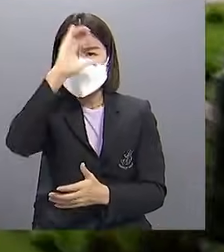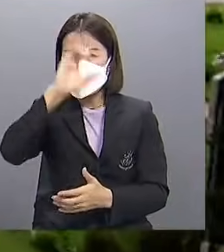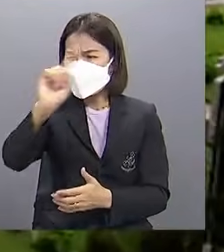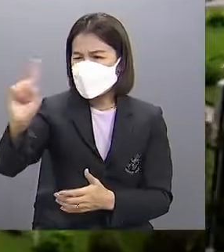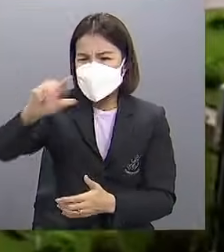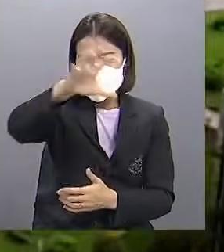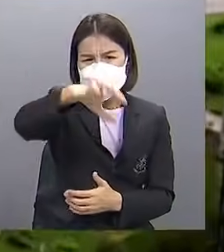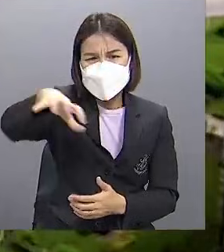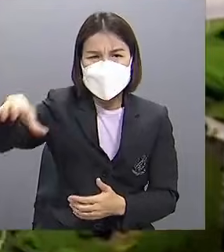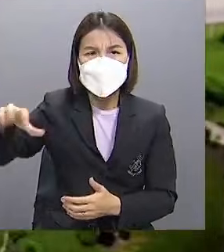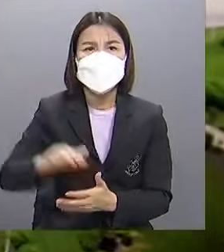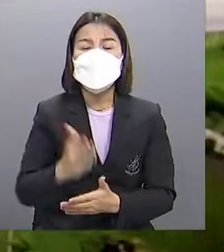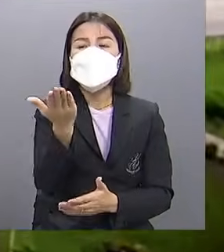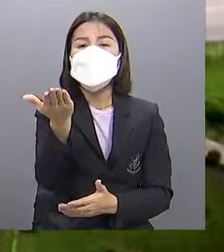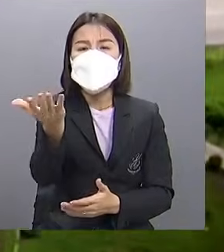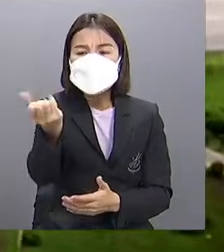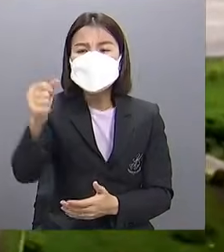ที่นี่